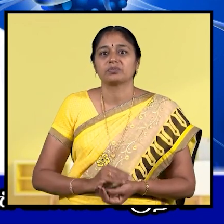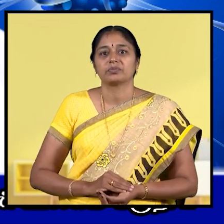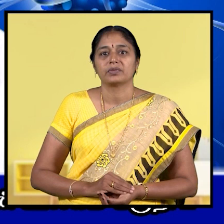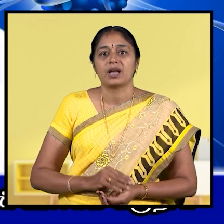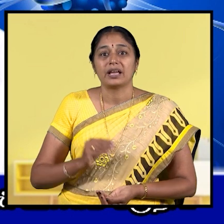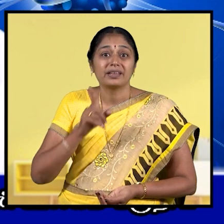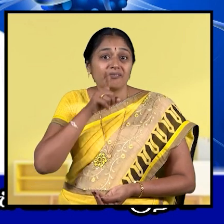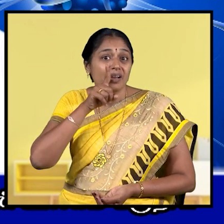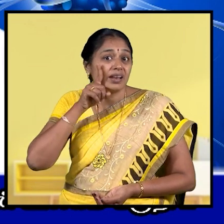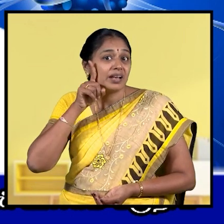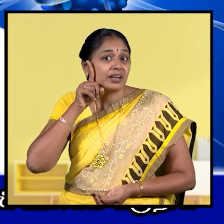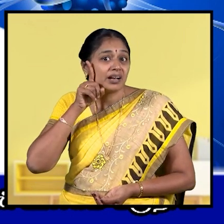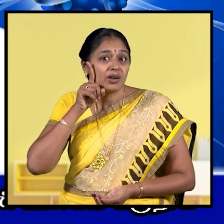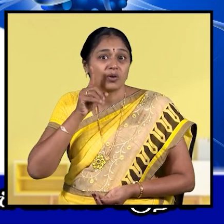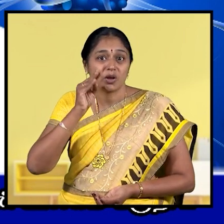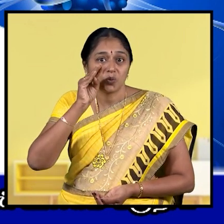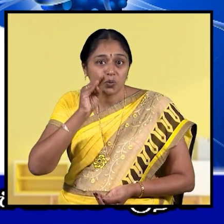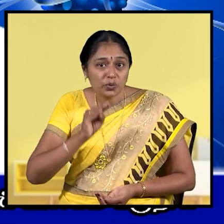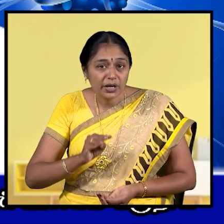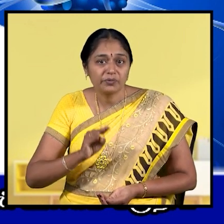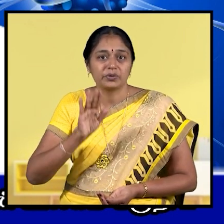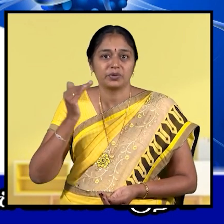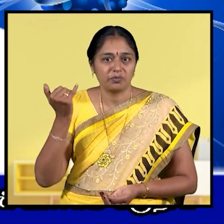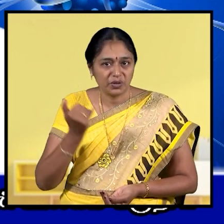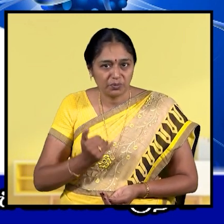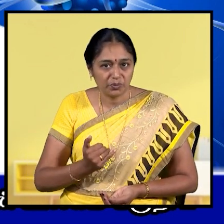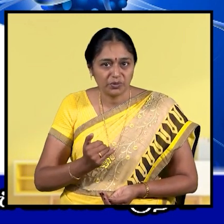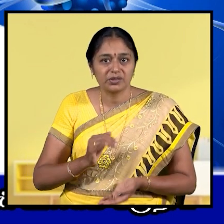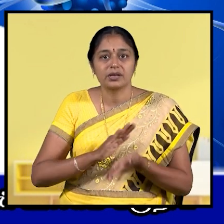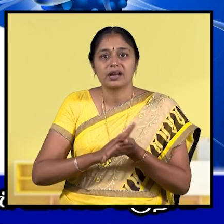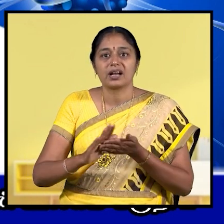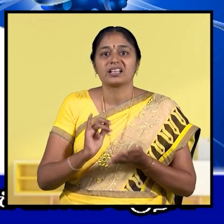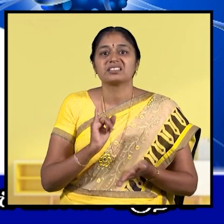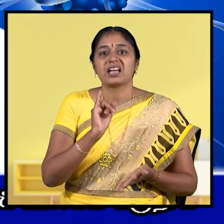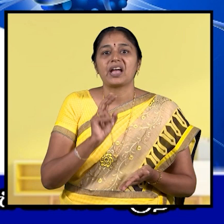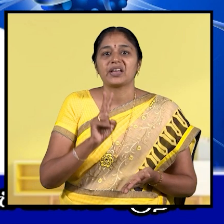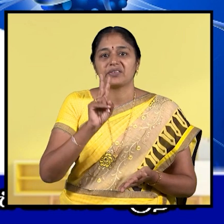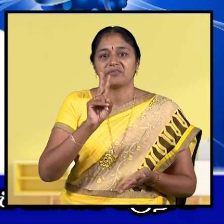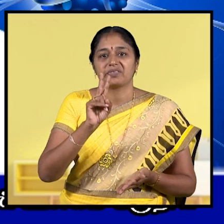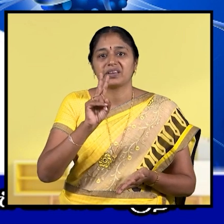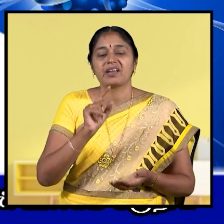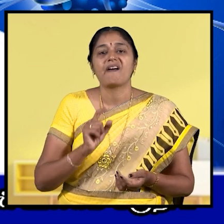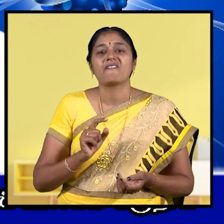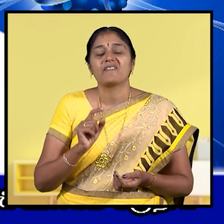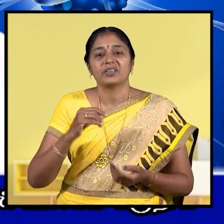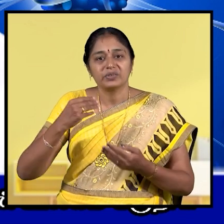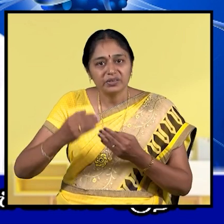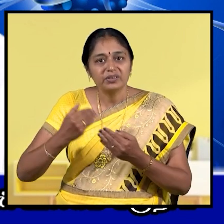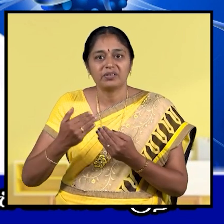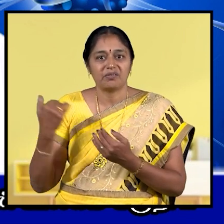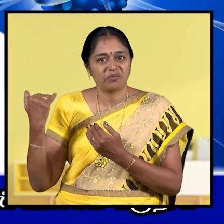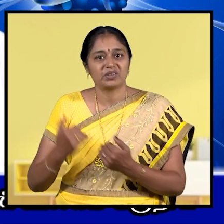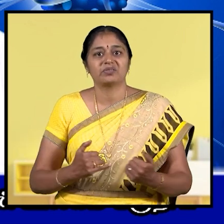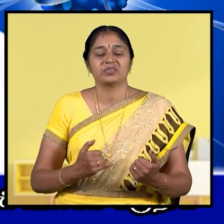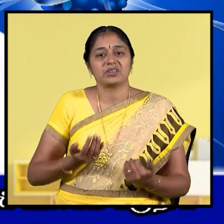குறைபாடு வரும்போது இந்த HIVனுடைய தாக்கம் வந்து அதிக அளவில் இருந்தது. இது இன்றைய காலகட்டம் வரைக்கும் உலகே வந்து